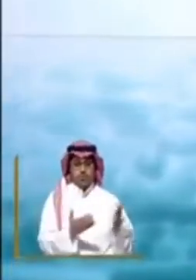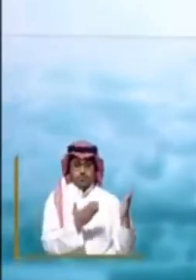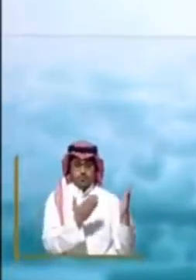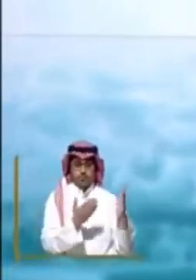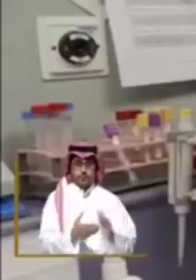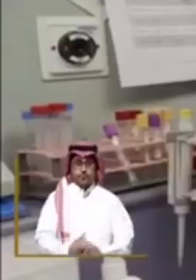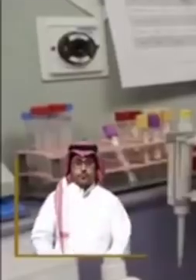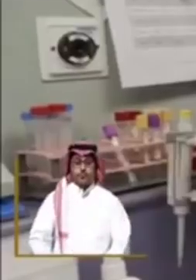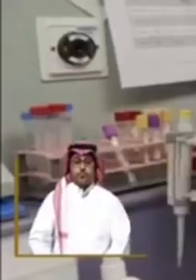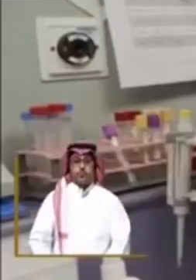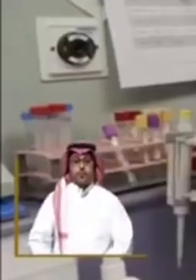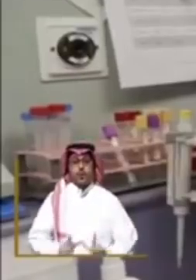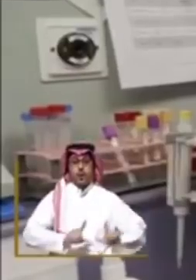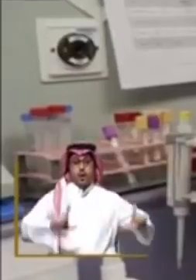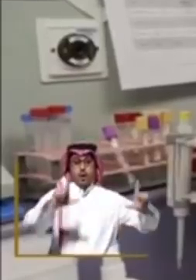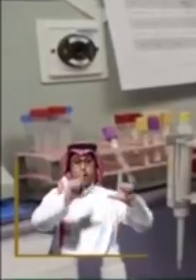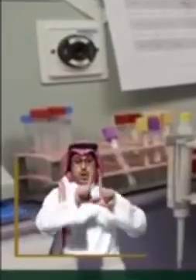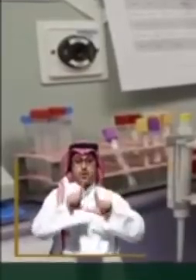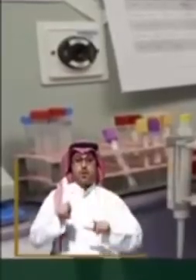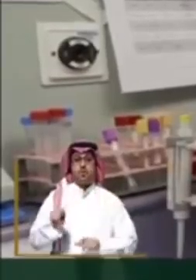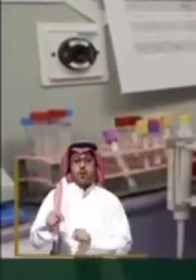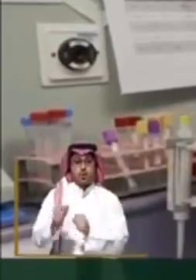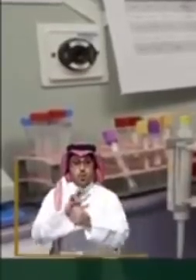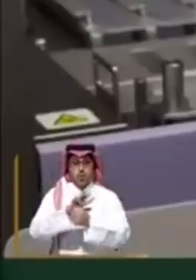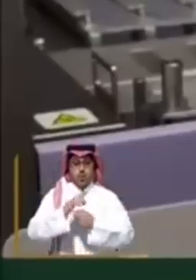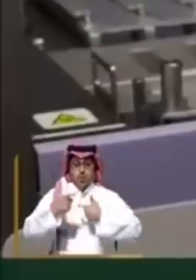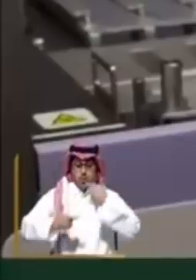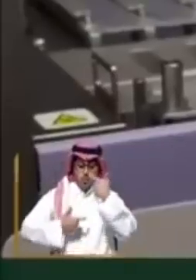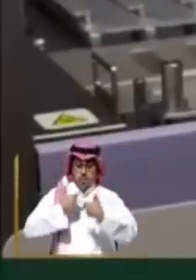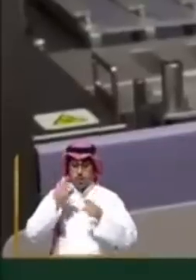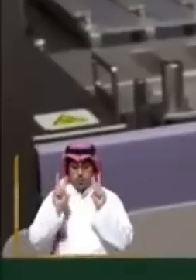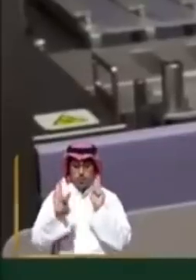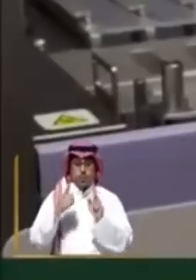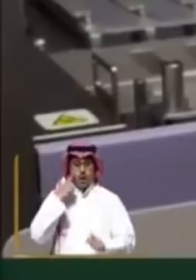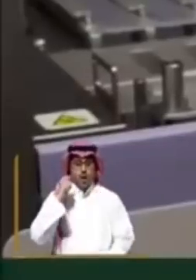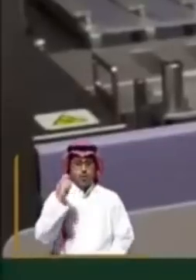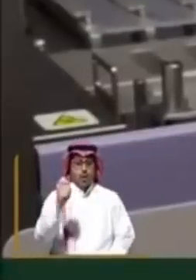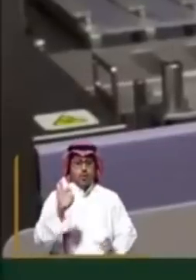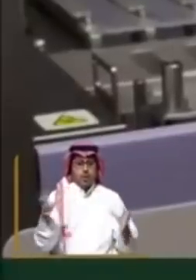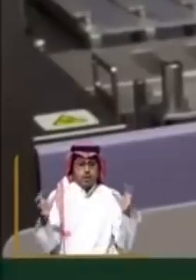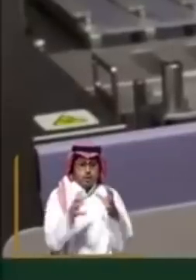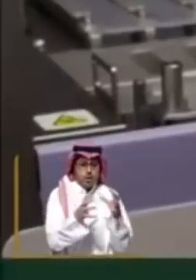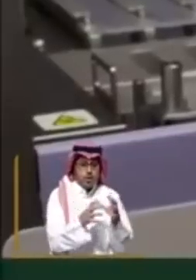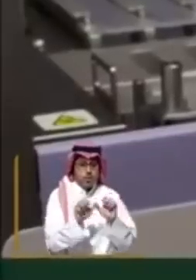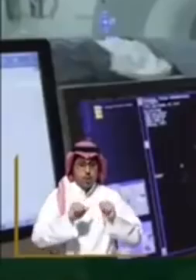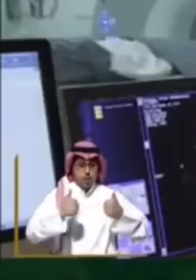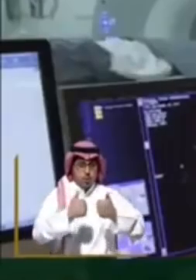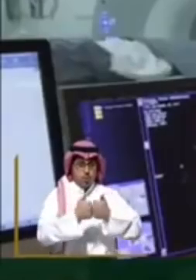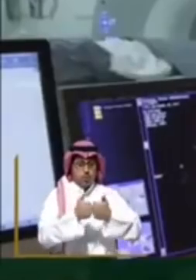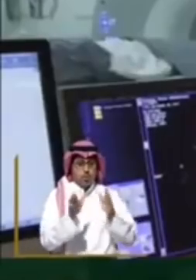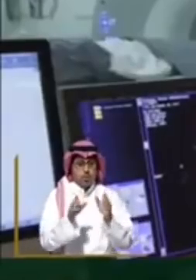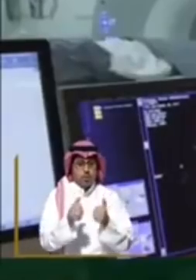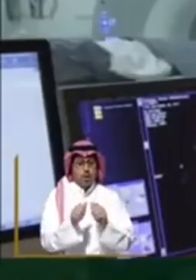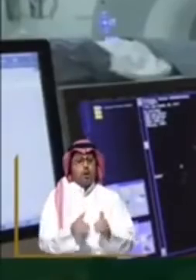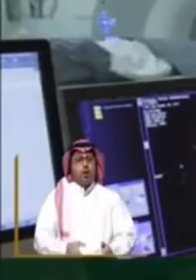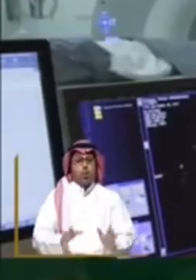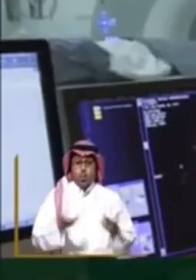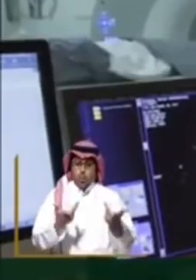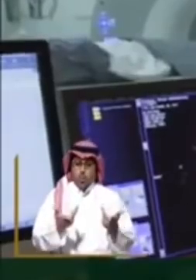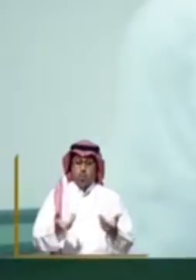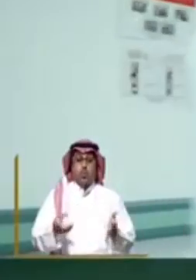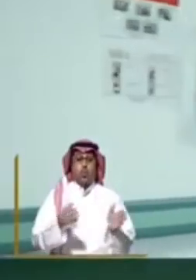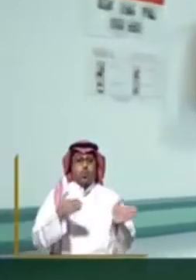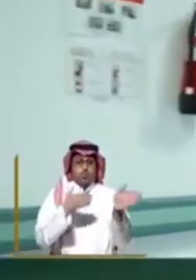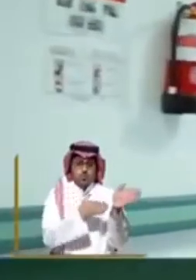بالعناوين. لجنة متابعة مستجدات كورونا تحذر من التجمعات العائلية وعدم الالتزام